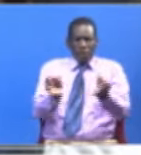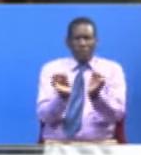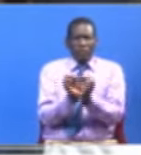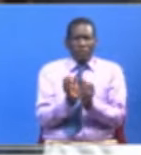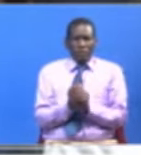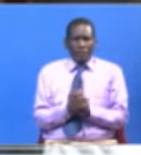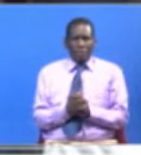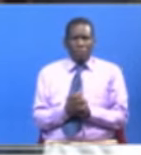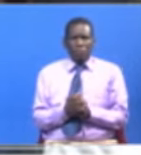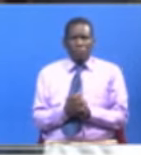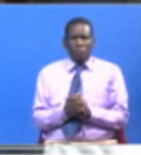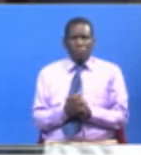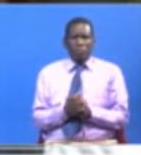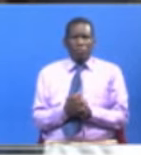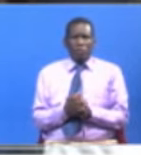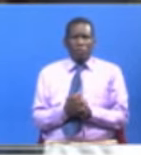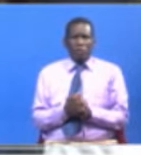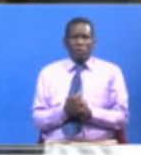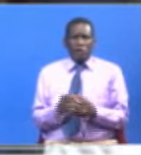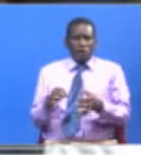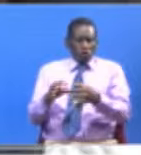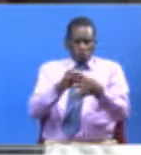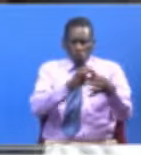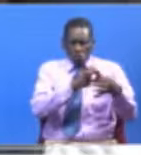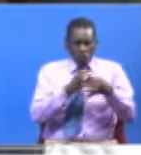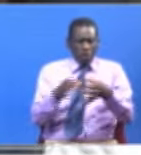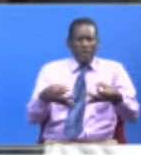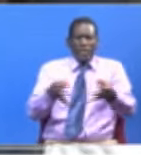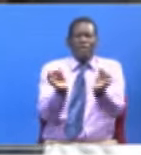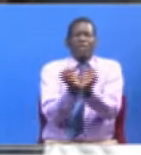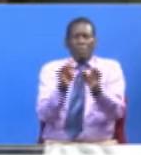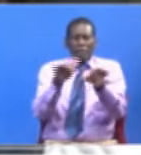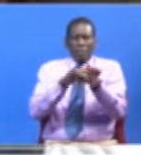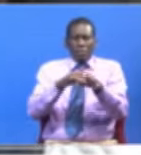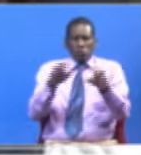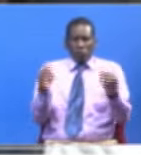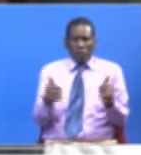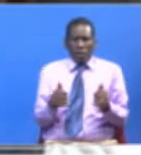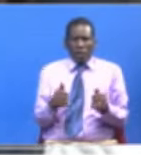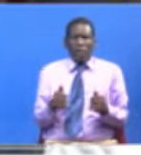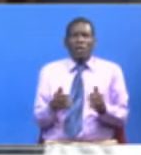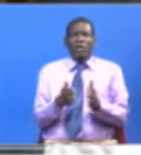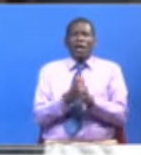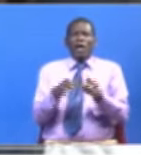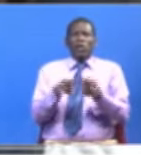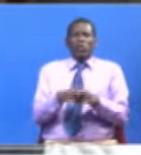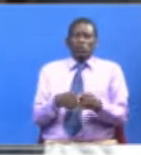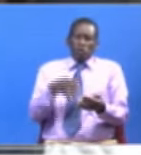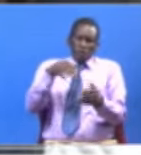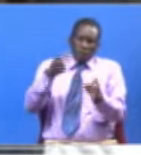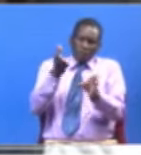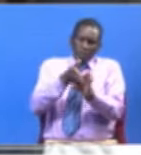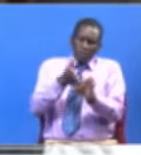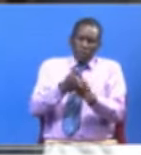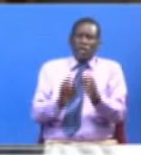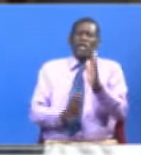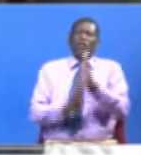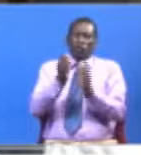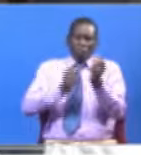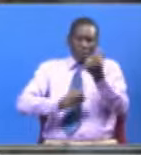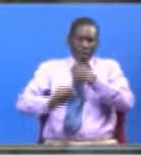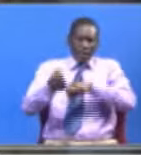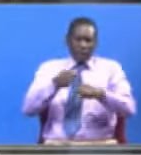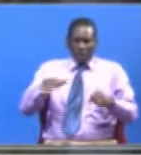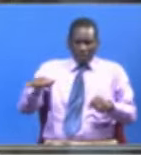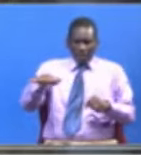of coordination with the family members, participating in development activities in